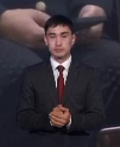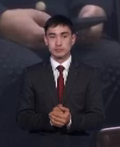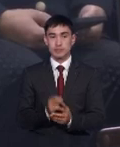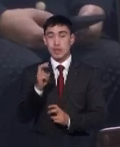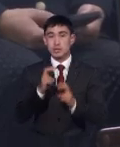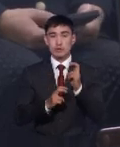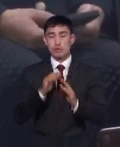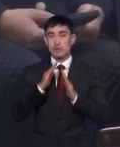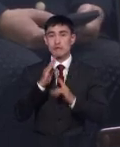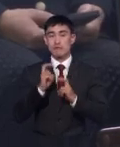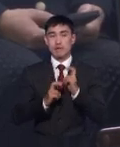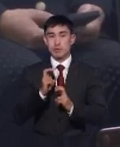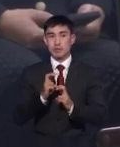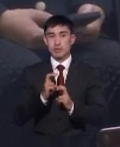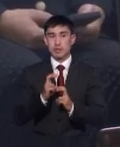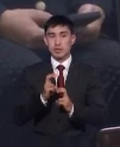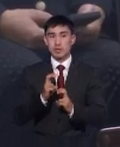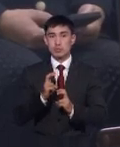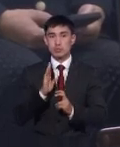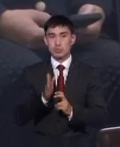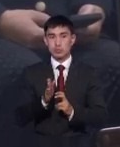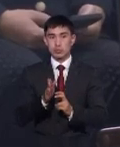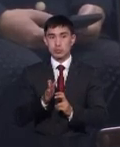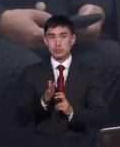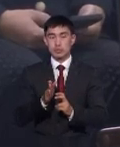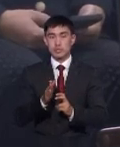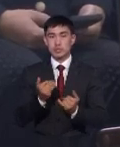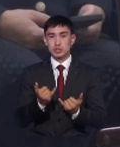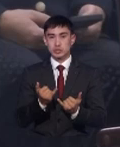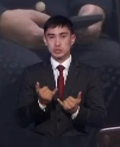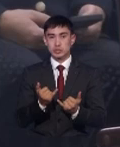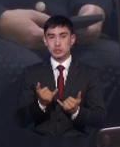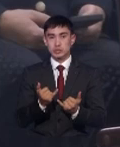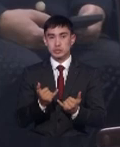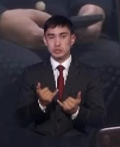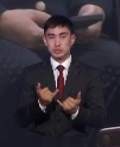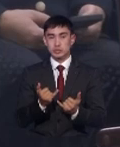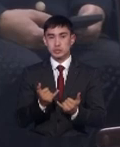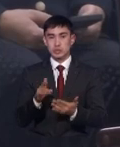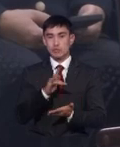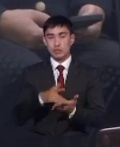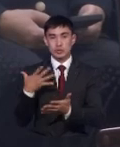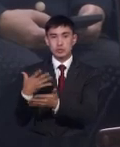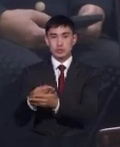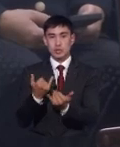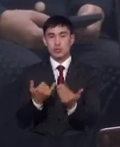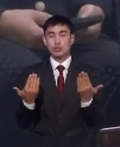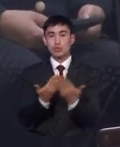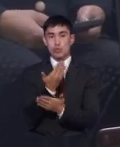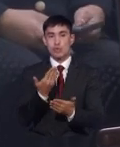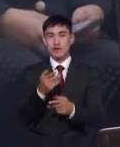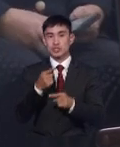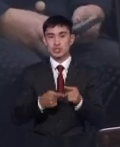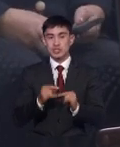заводы, фабрики, где-то мелкие населенные пункты, это все сейчас объединено в один большой город. Город Алатау. И вот новая